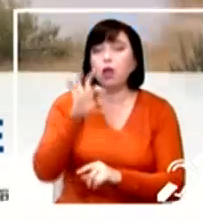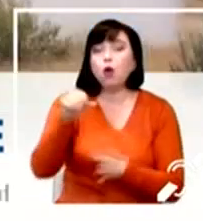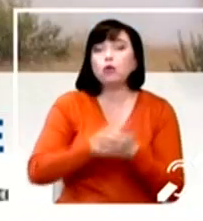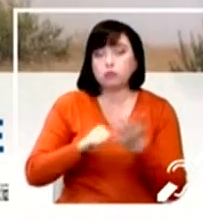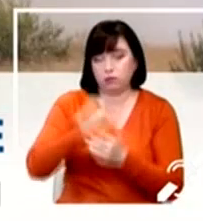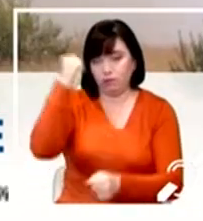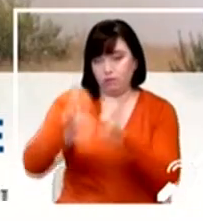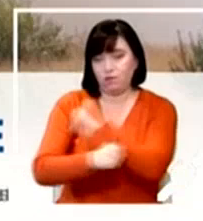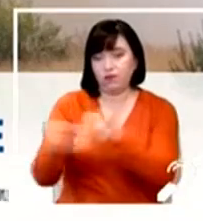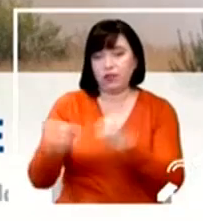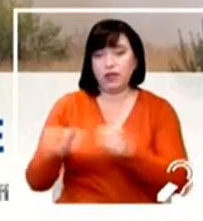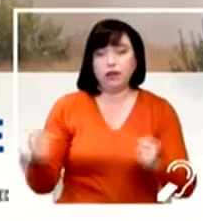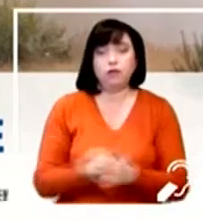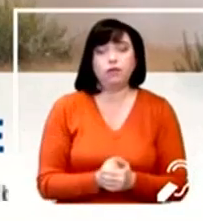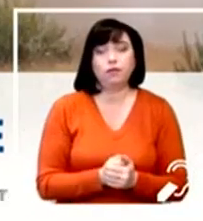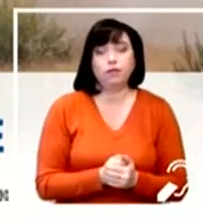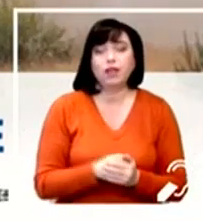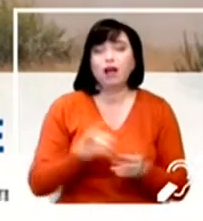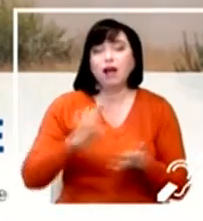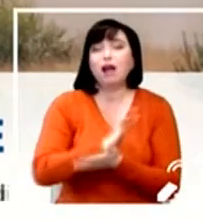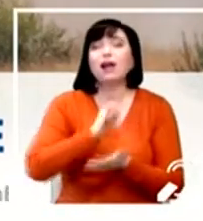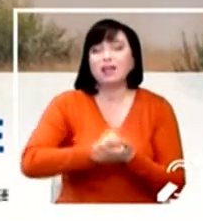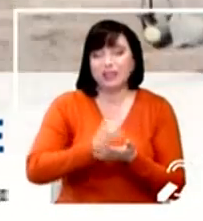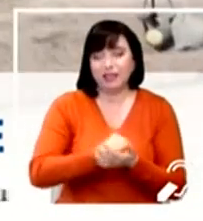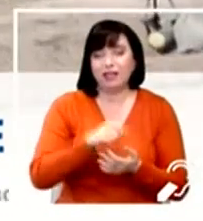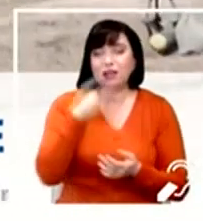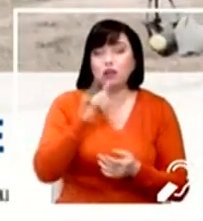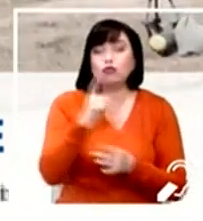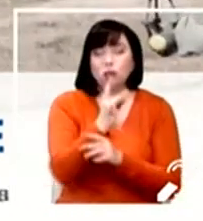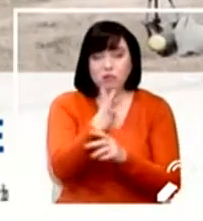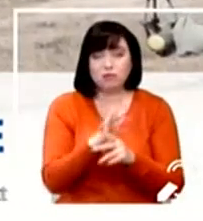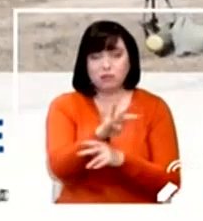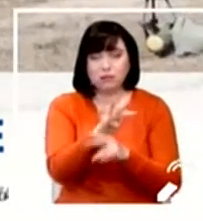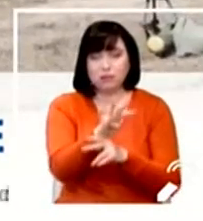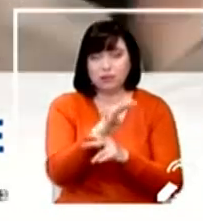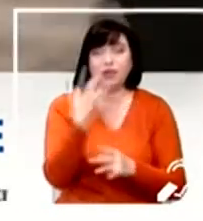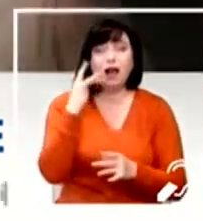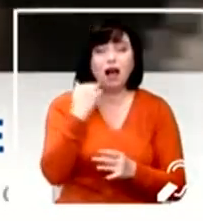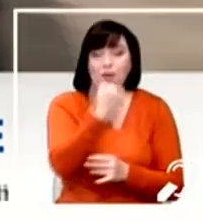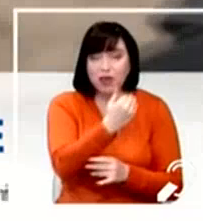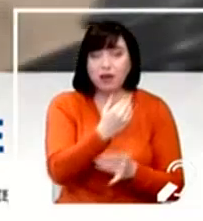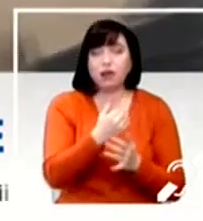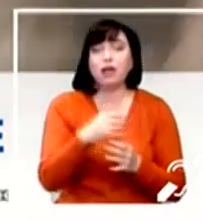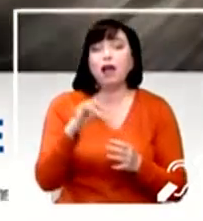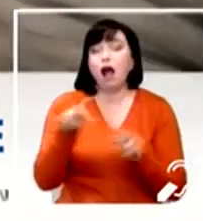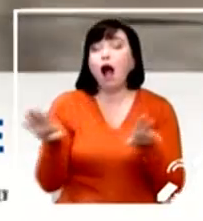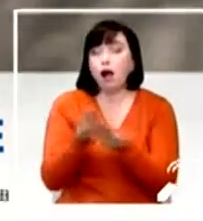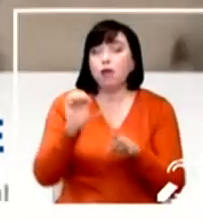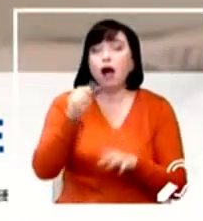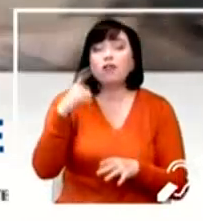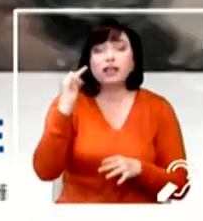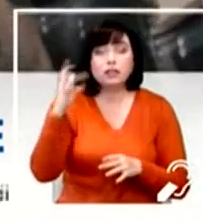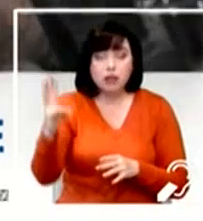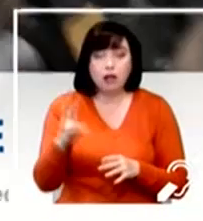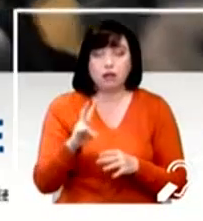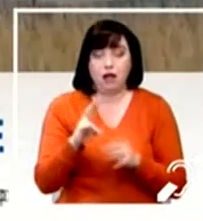bombardamentelor. Publicația The New York Times a comparat forța artileriei americane din timpul războiului din Afganistan și cea a Kievului și